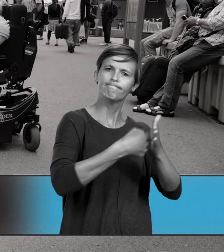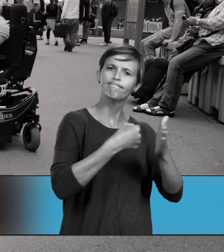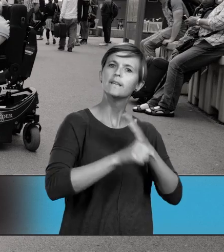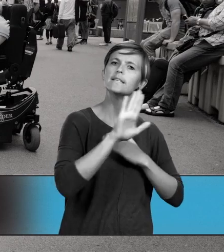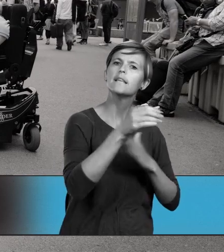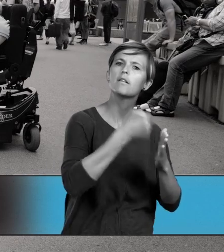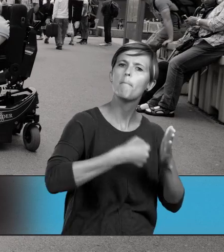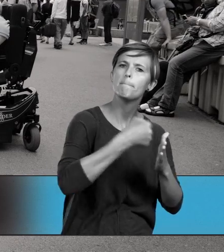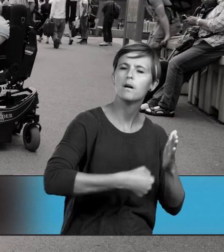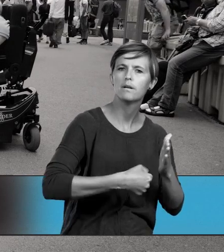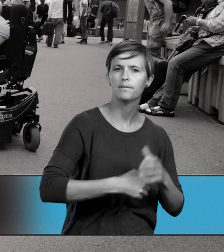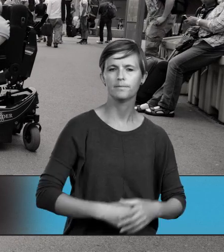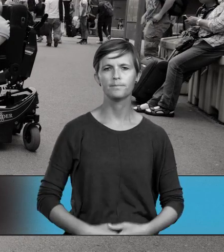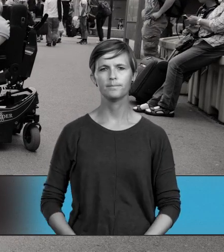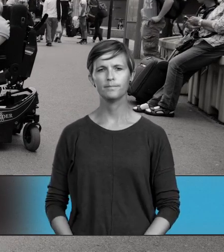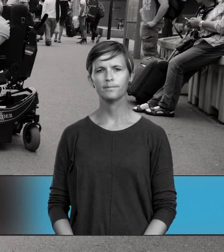stå opp og kjempe sin egen kamp.